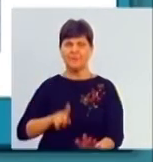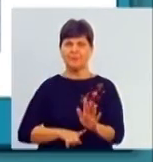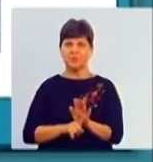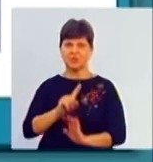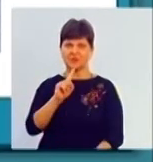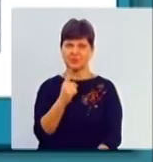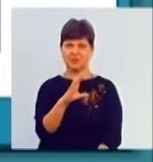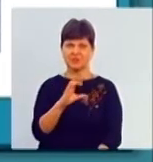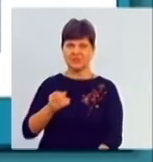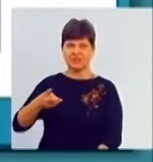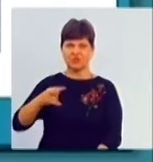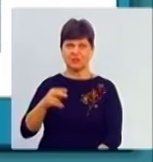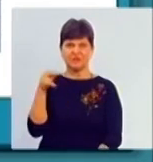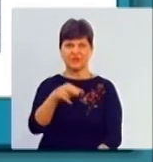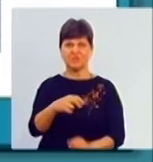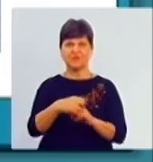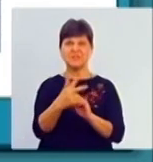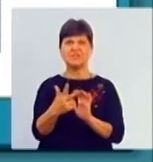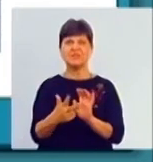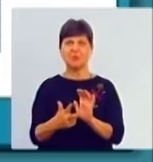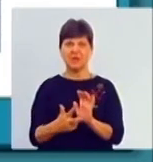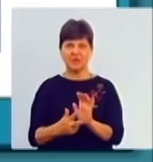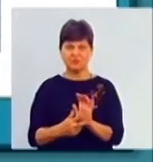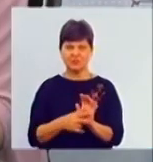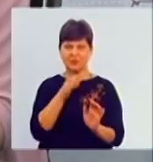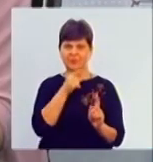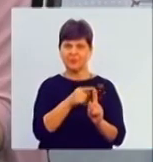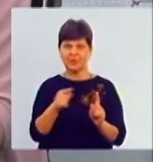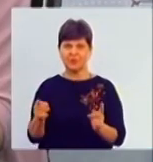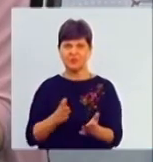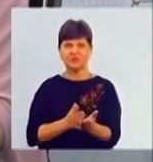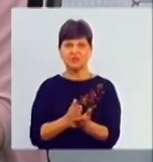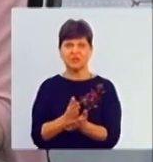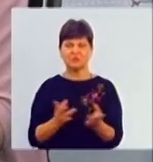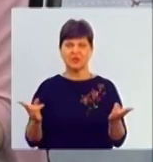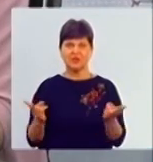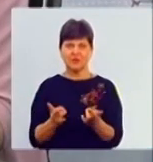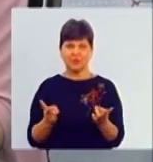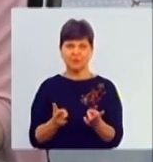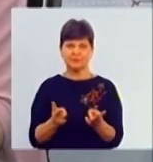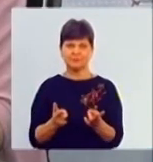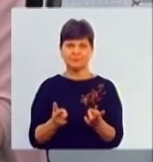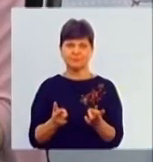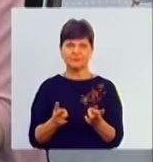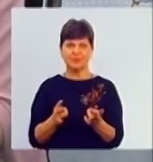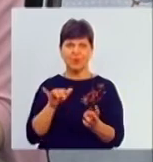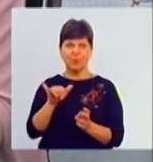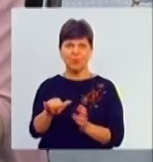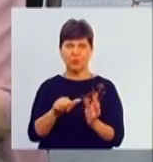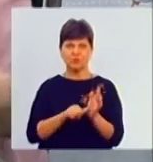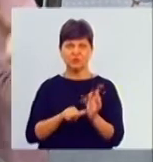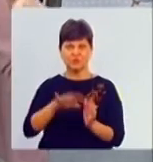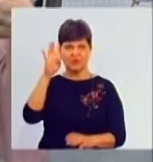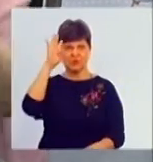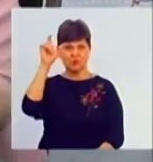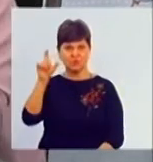січня 2018 року, період стажу необхідний для призначення пенсії у 60 років для чоловіків